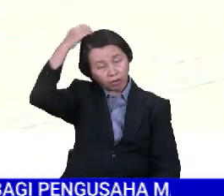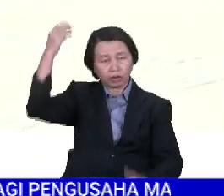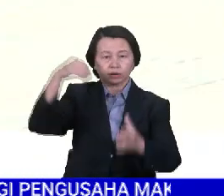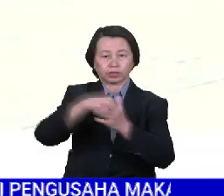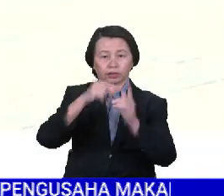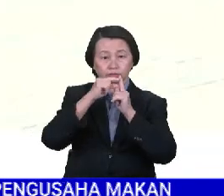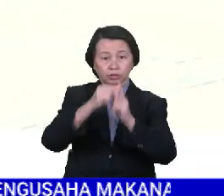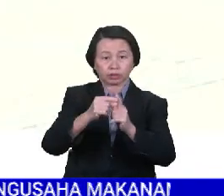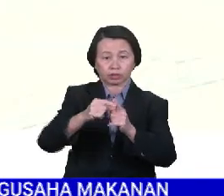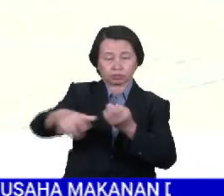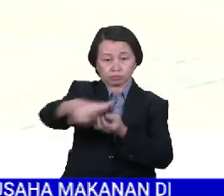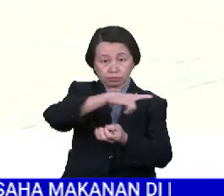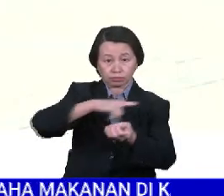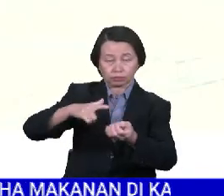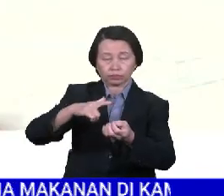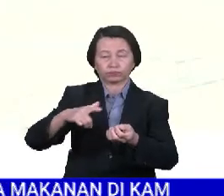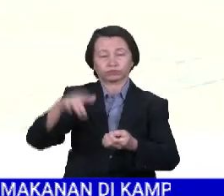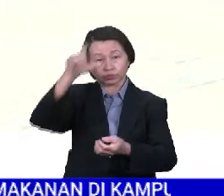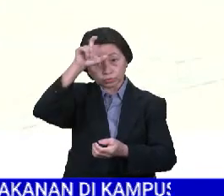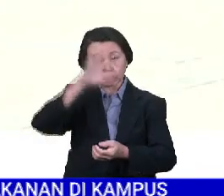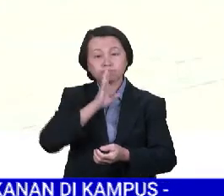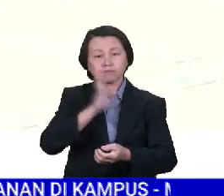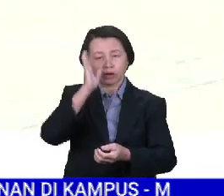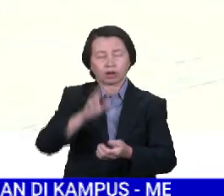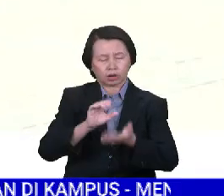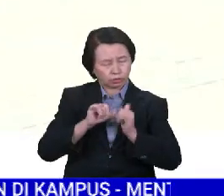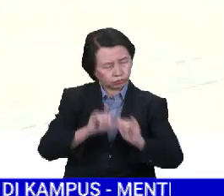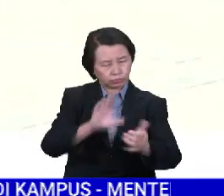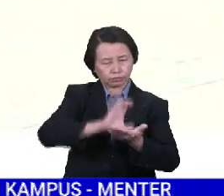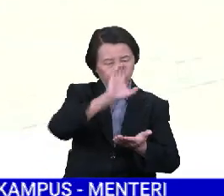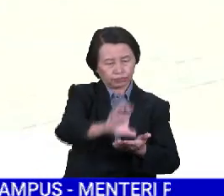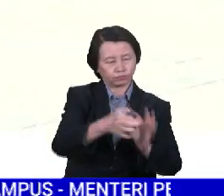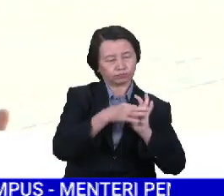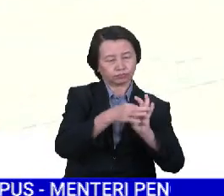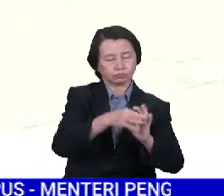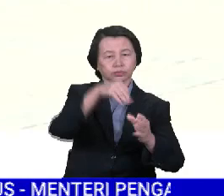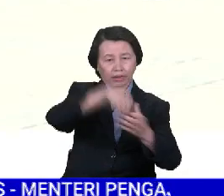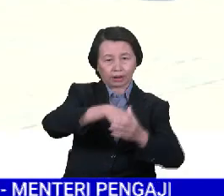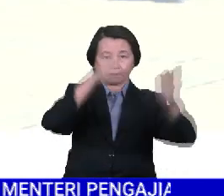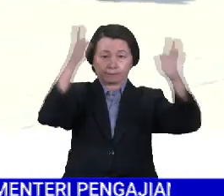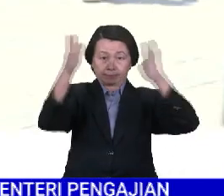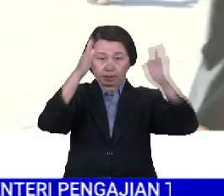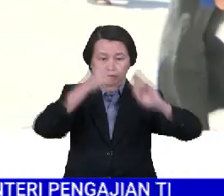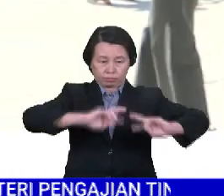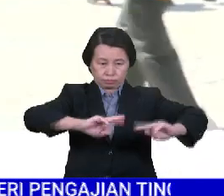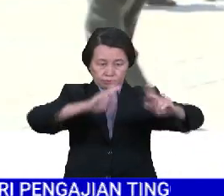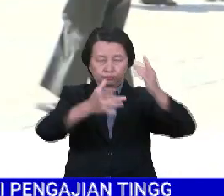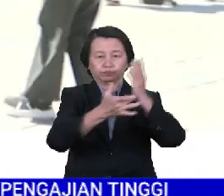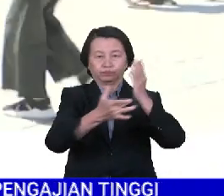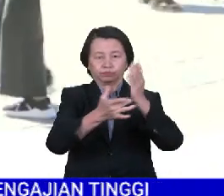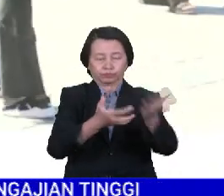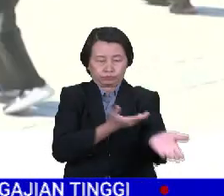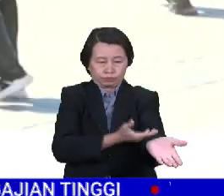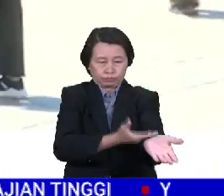kenyataan, Turkish Aerospace berkata ia juga akan terus melabur dan menjalinkan kerjasama di Malaysia bagi membangunkan teknologi